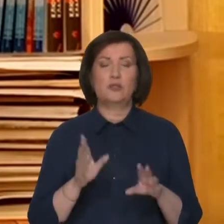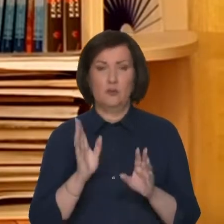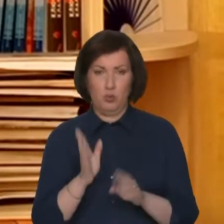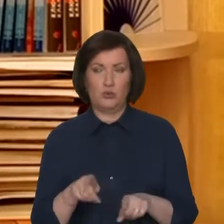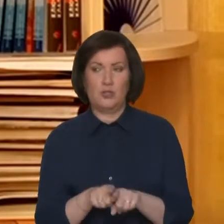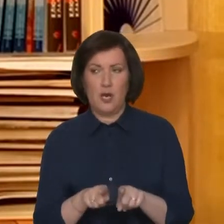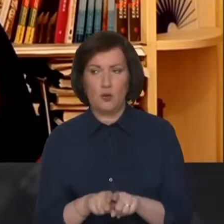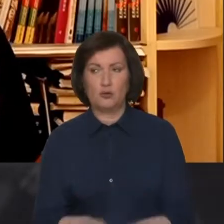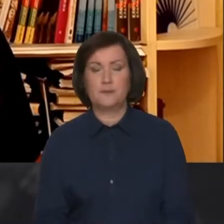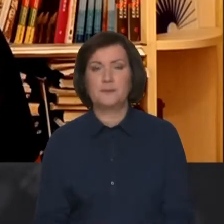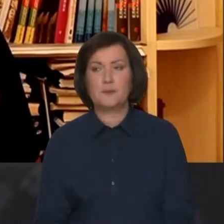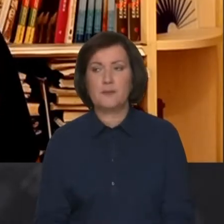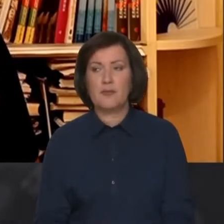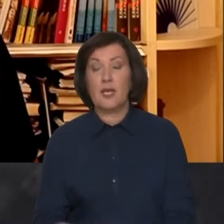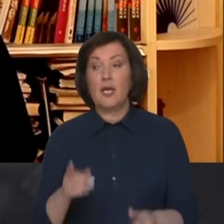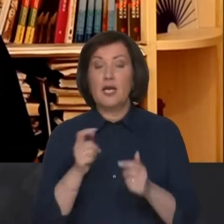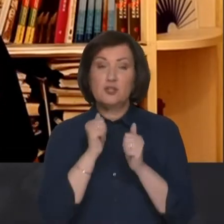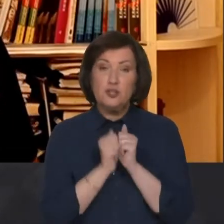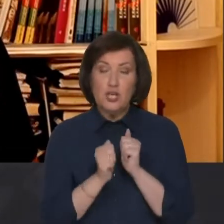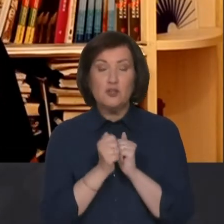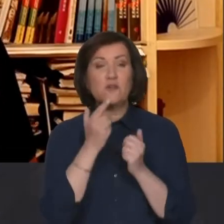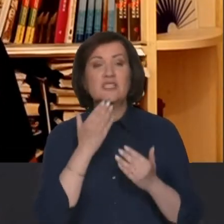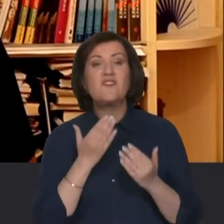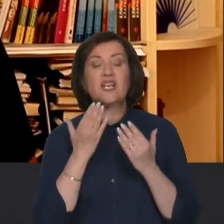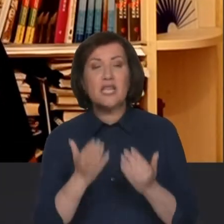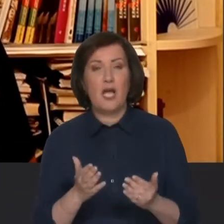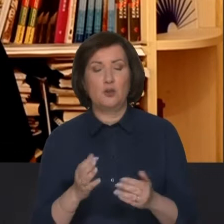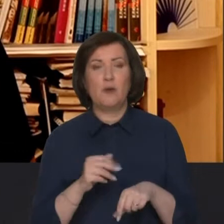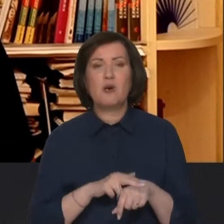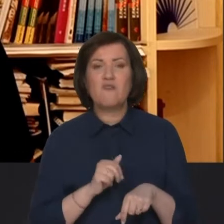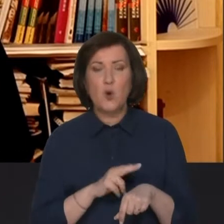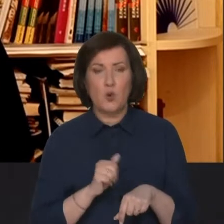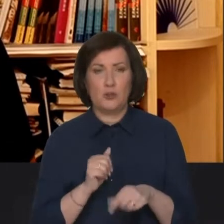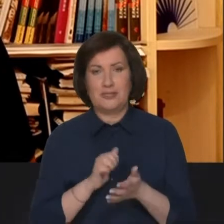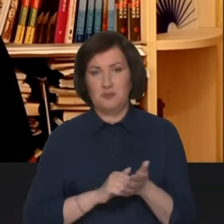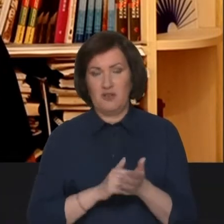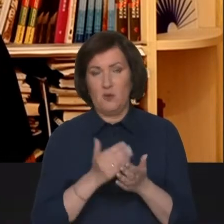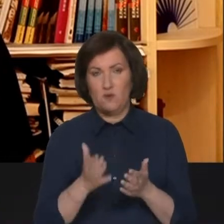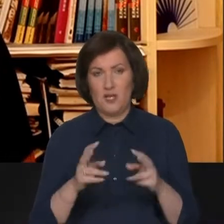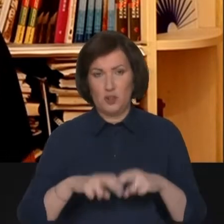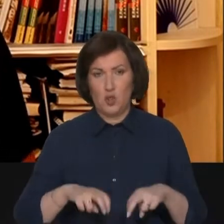також. А чи часто до вас звертаються саме правоохоронці з приводу ваших